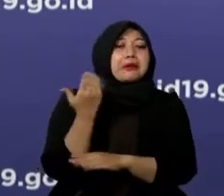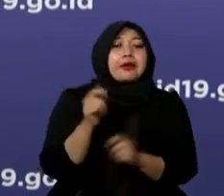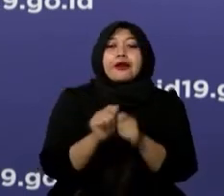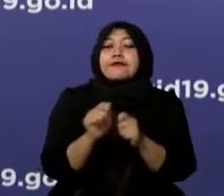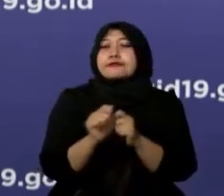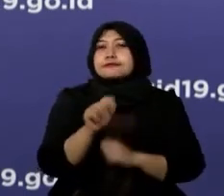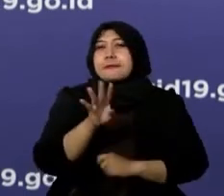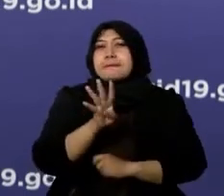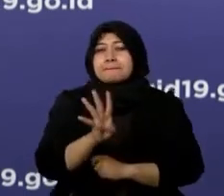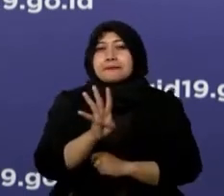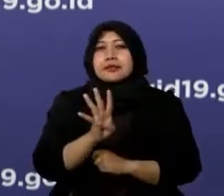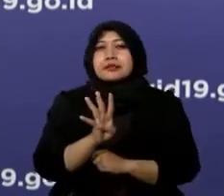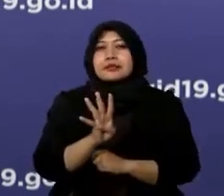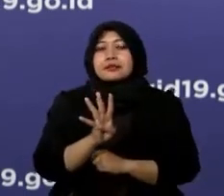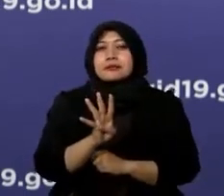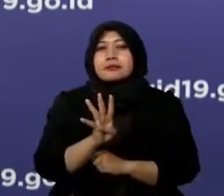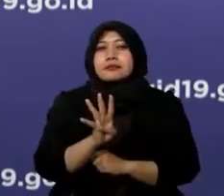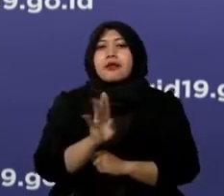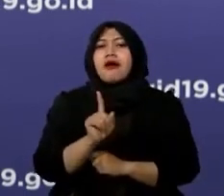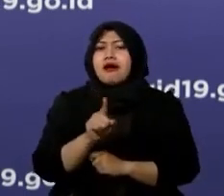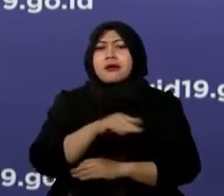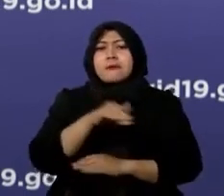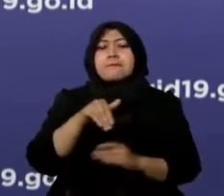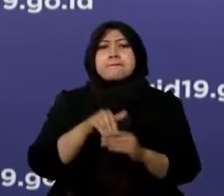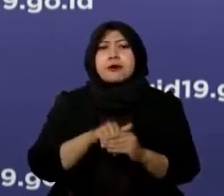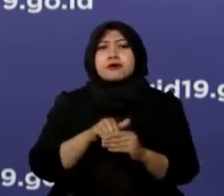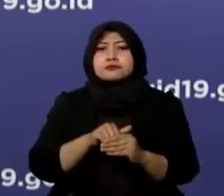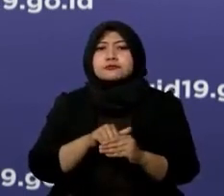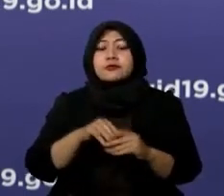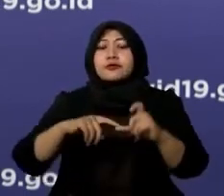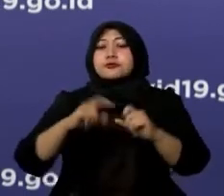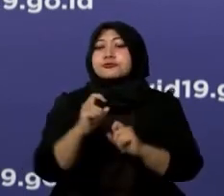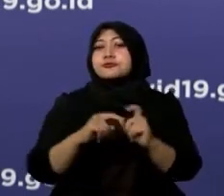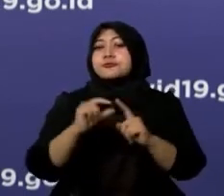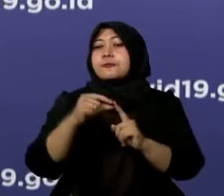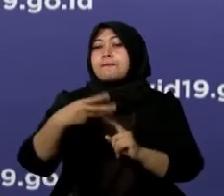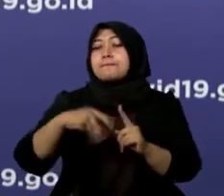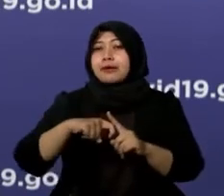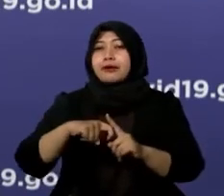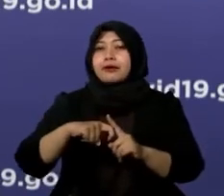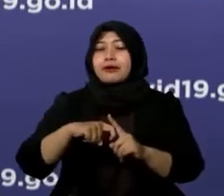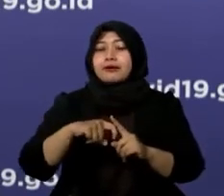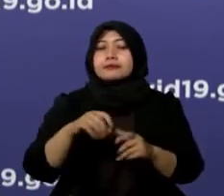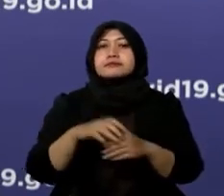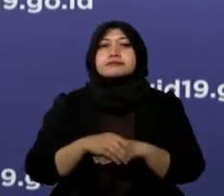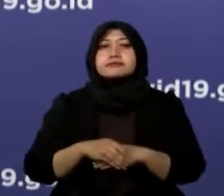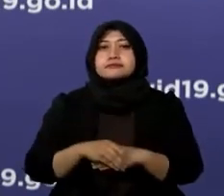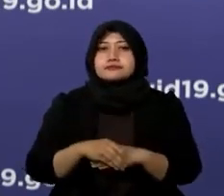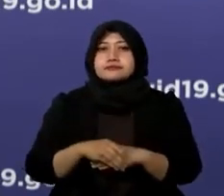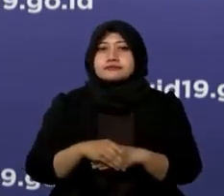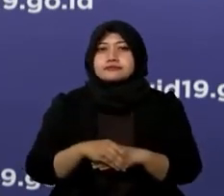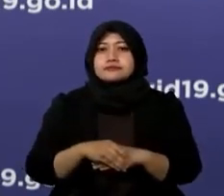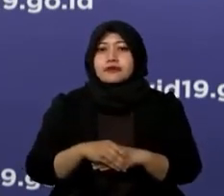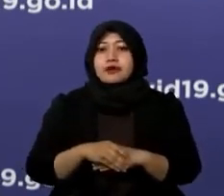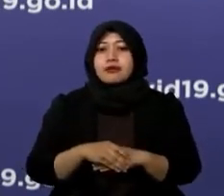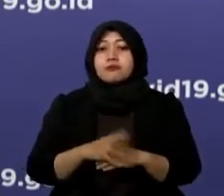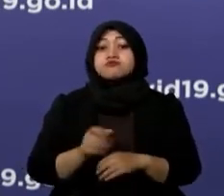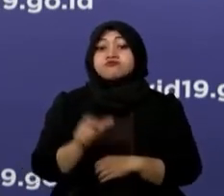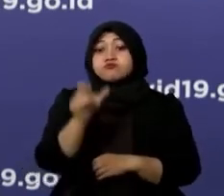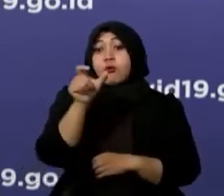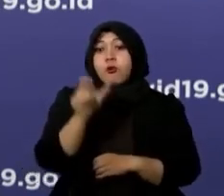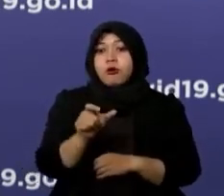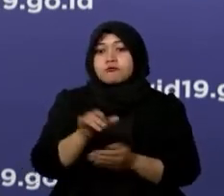revisi keempat, itu pun juga ada yang masuk di dalam kriteria kasus suspek, terutama pada orang yang